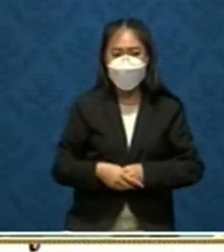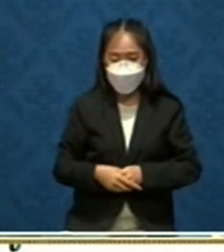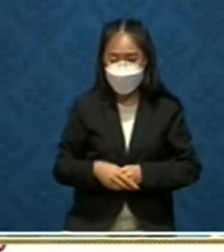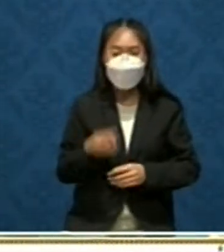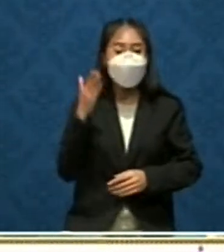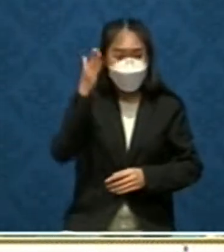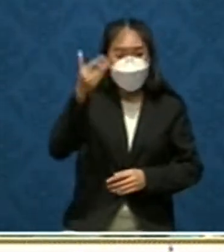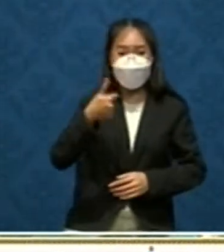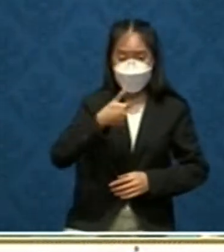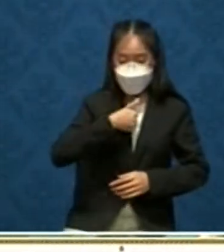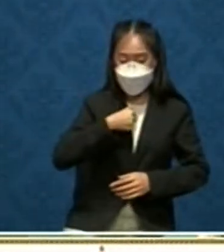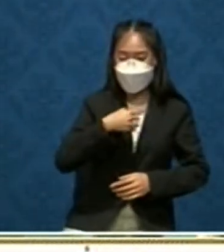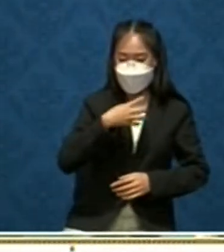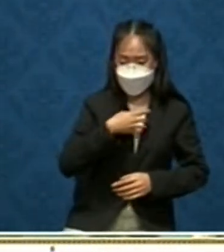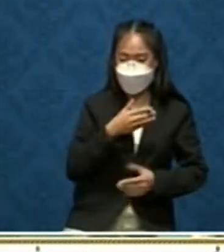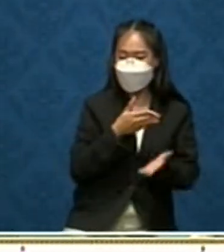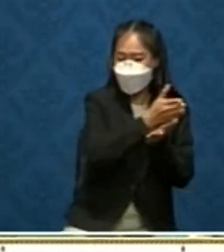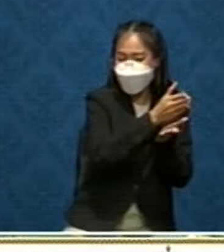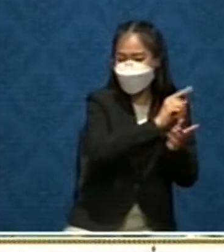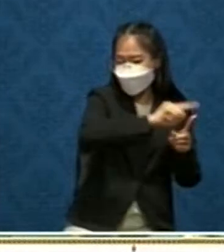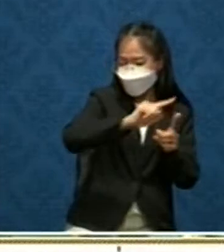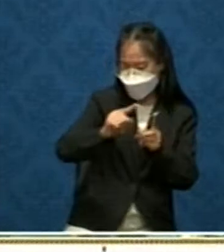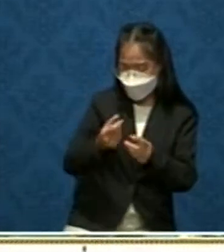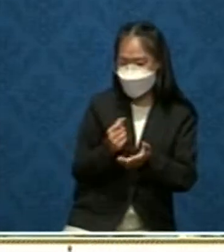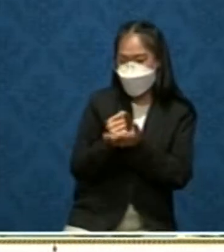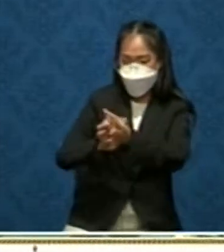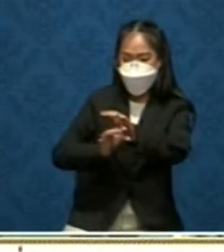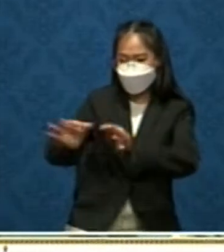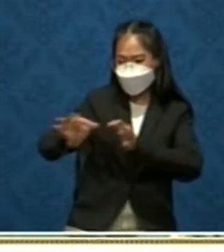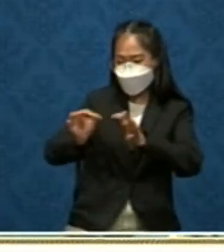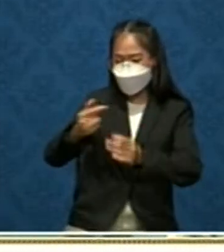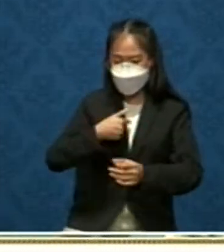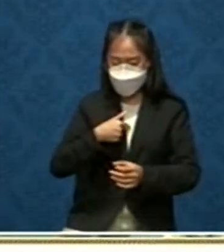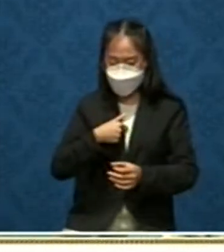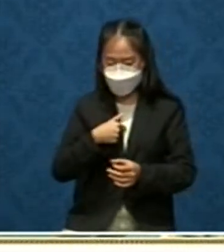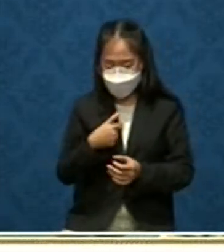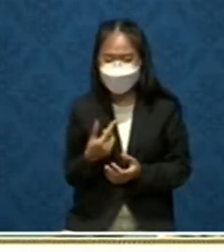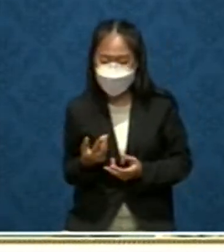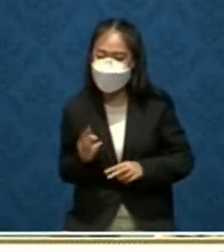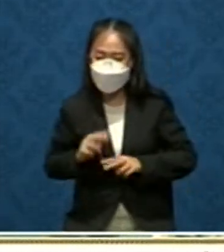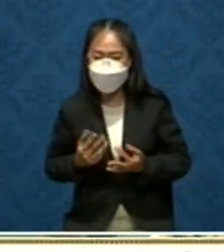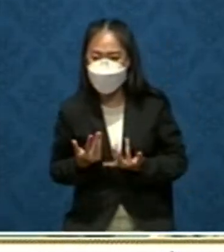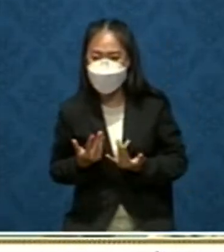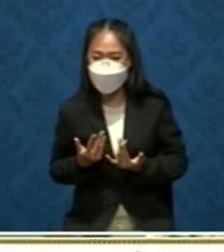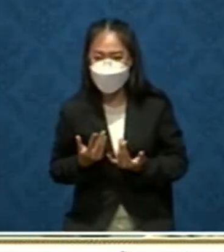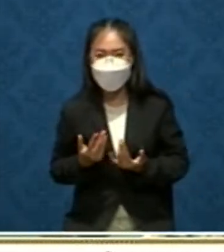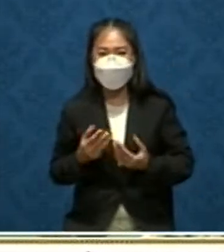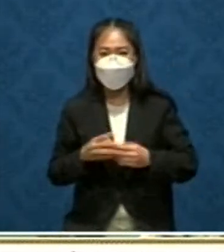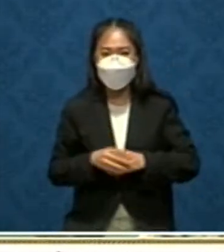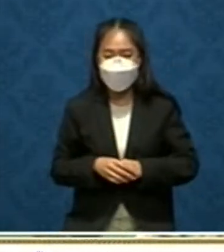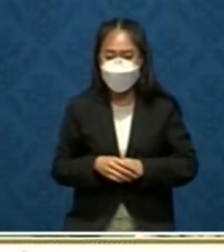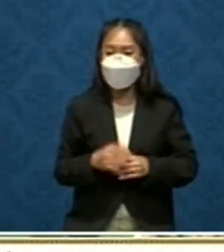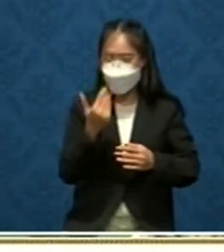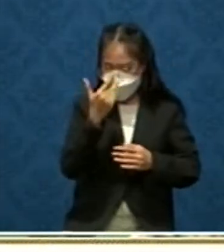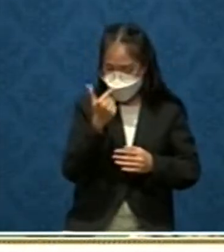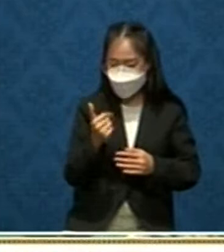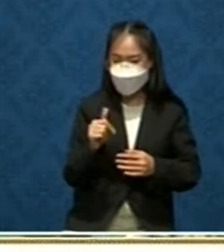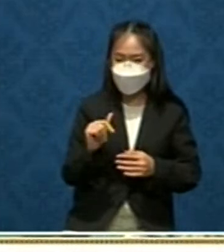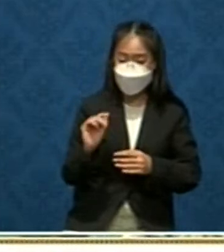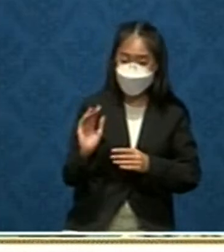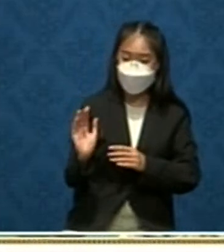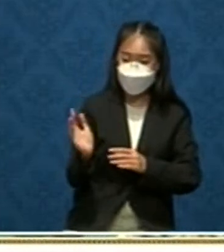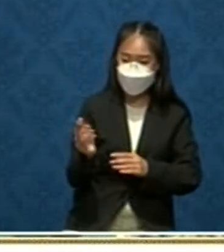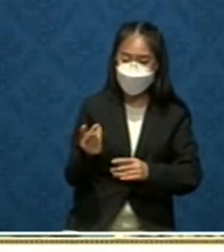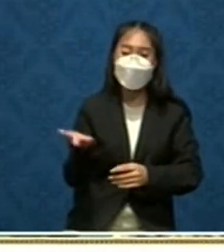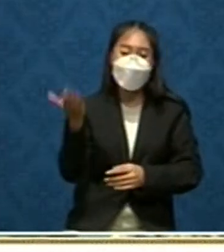ต่ไม่นี้ผมไดหนวยงทยอดของแลไดทีแจงนะครับผมคมาอยากจะทำร Clubแล้วsh un